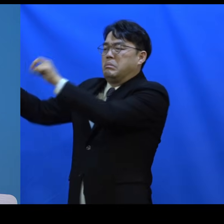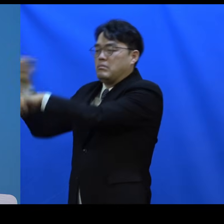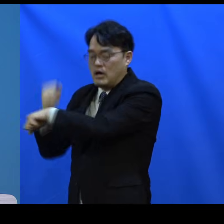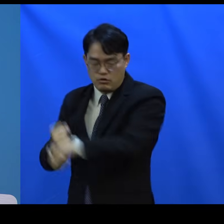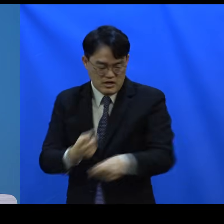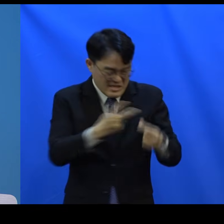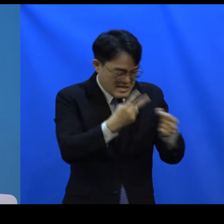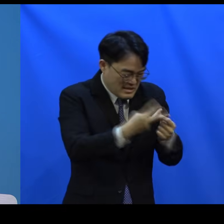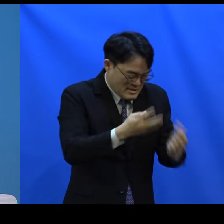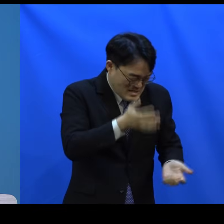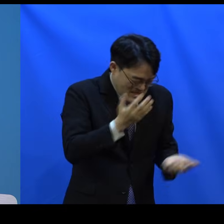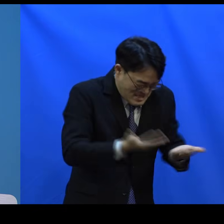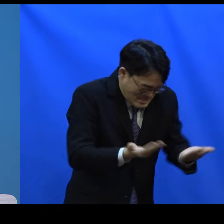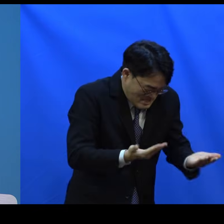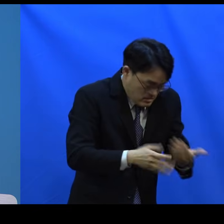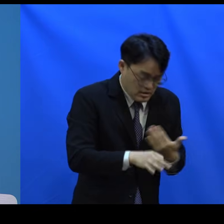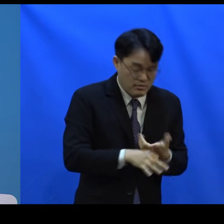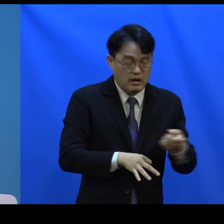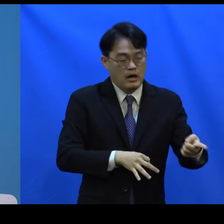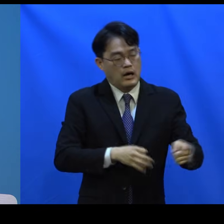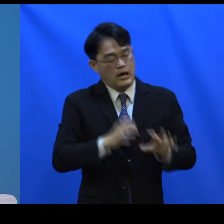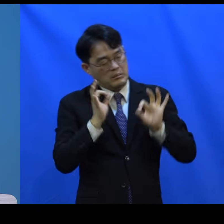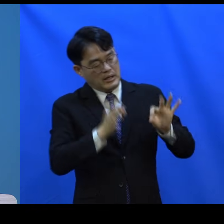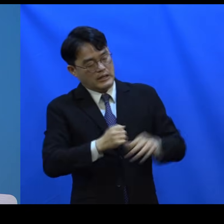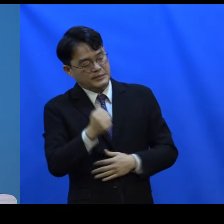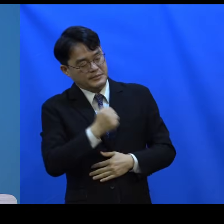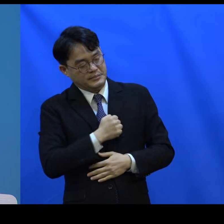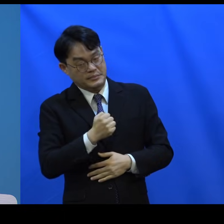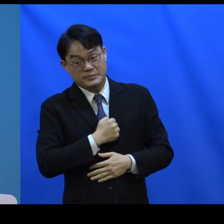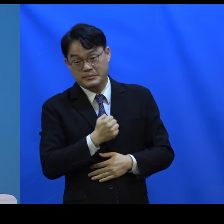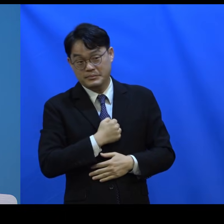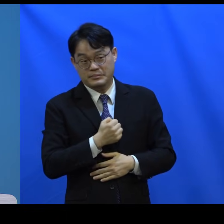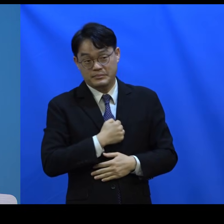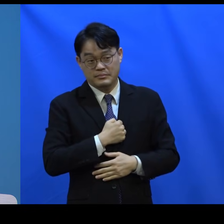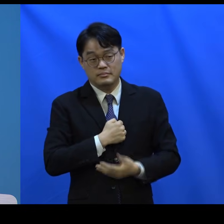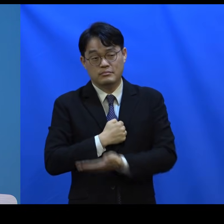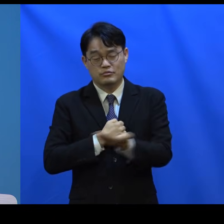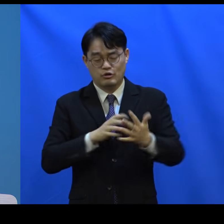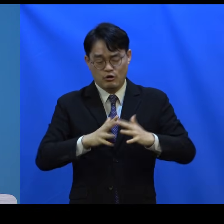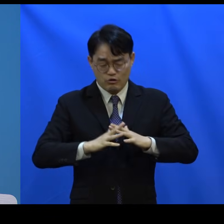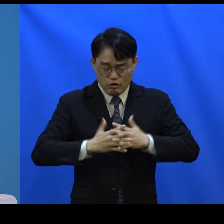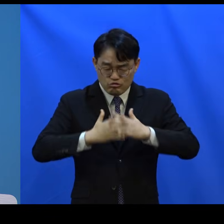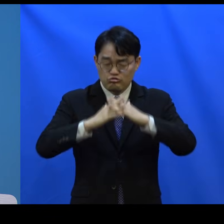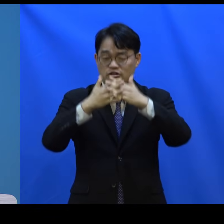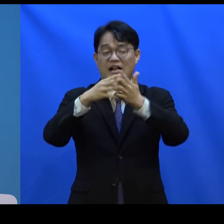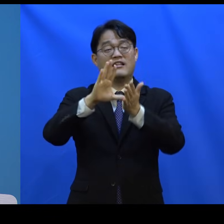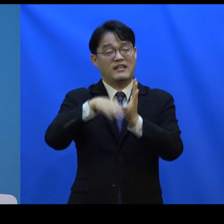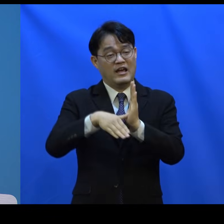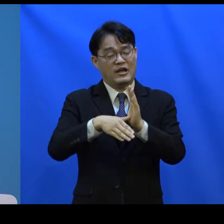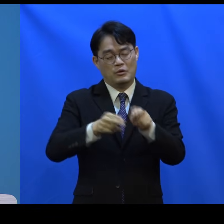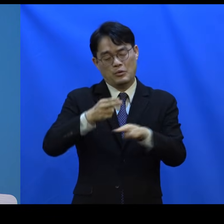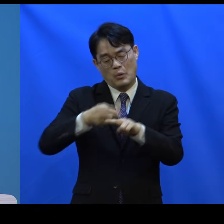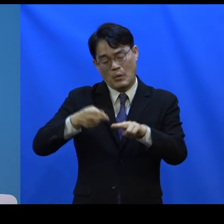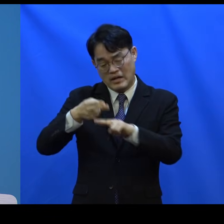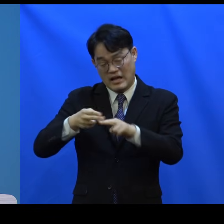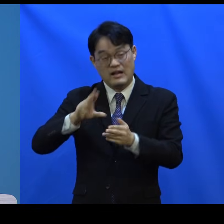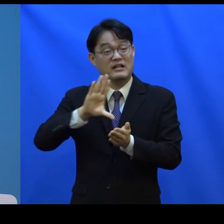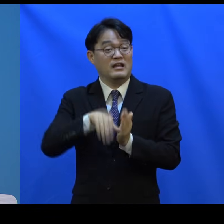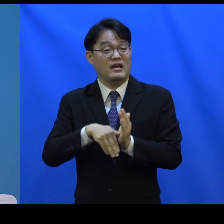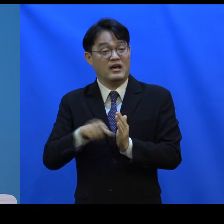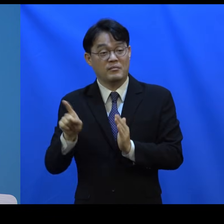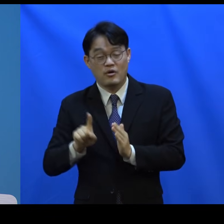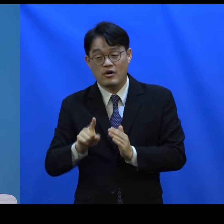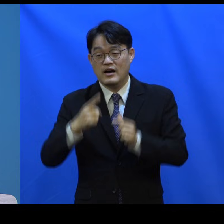또 현장에서도 건축하는 일에 뭐가 먼저인지 그걸 모르는 사람은 나중에 다시 새로 시작해야